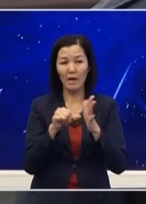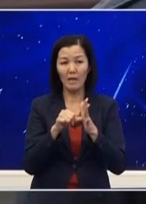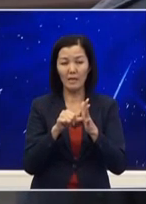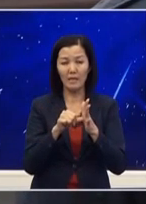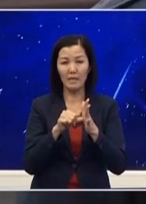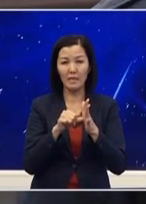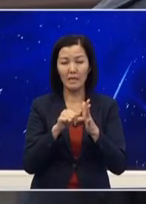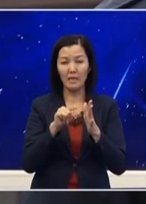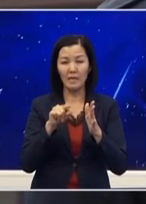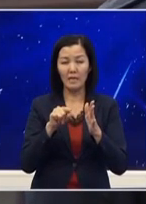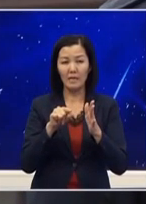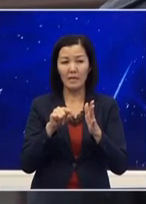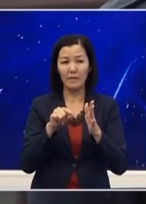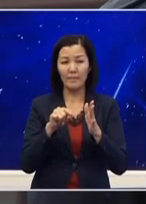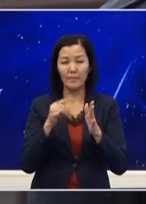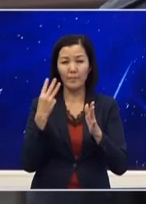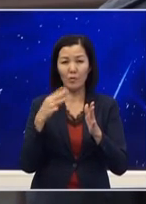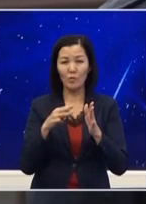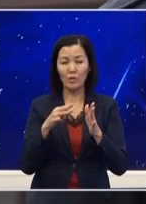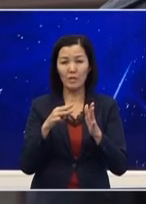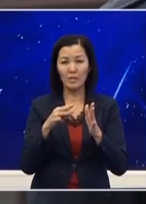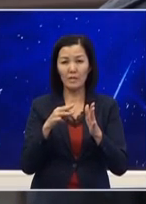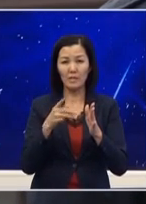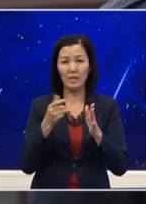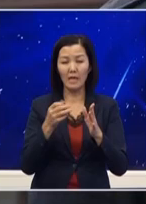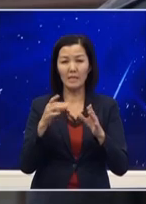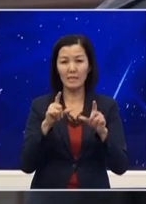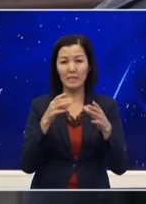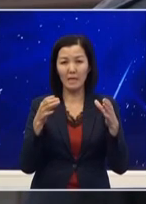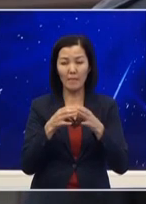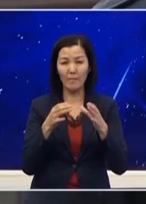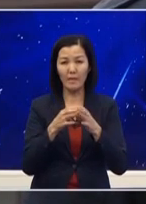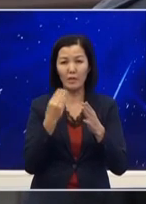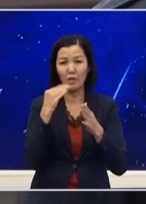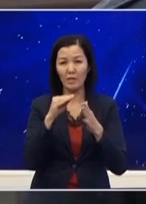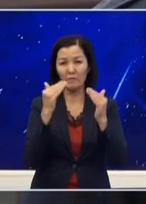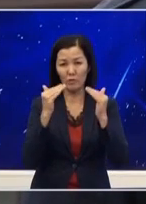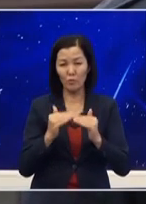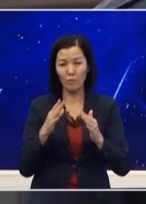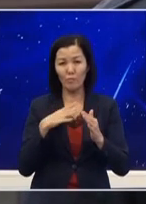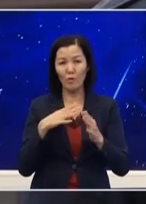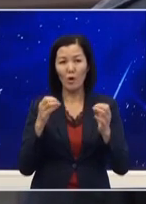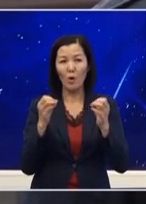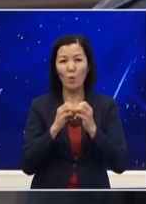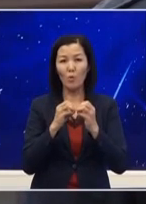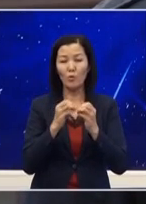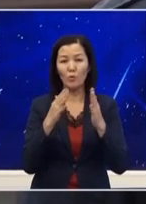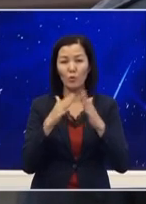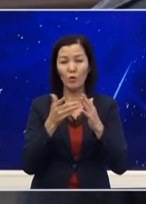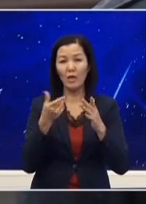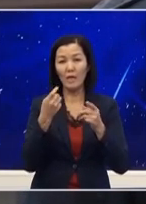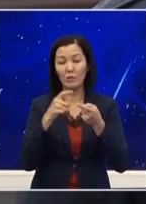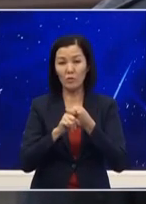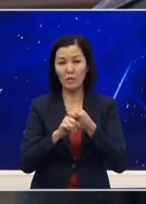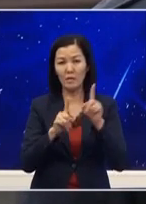26-30-дай бізде газ компаниялар болса, соның сапасы өте нашар, өте төмен болып отыр. Мысалға, 10 үйге газ берейік деп шықсақ, 10